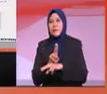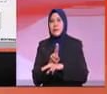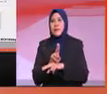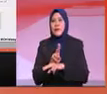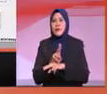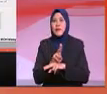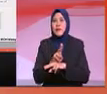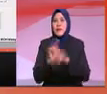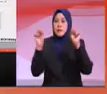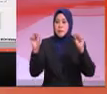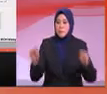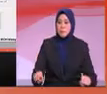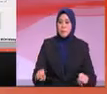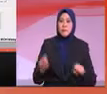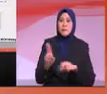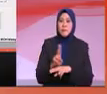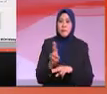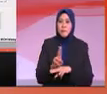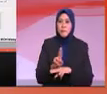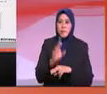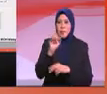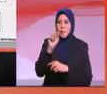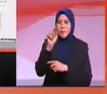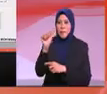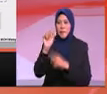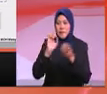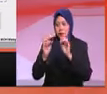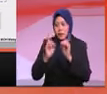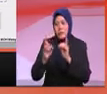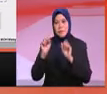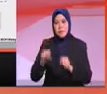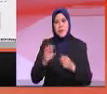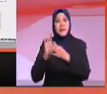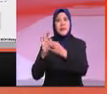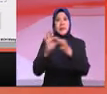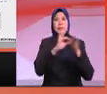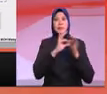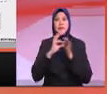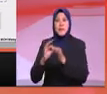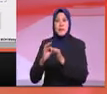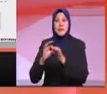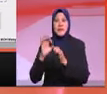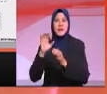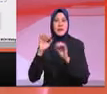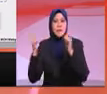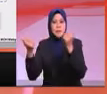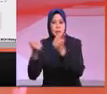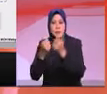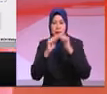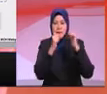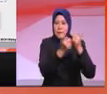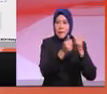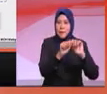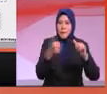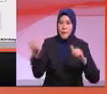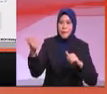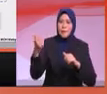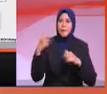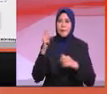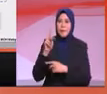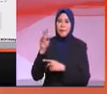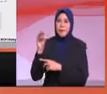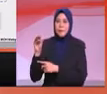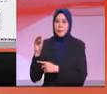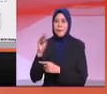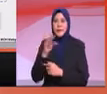possibility untuk kita menggunakan data-data digital dan bekerjasama dengan agensi-agensi yang lain di Kementerian Kesihatan dan